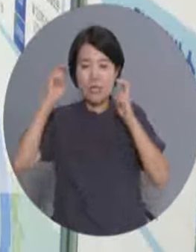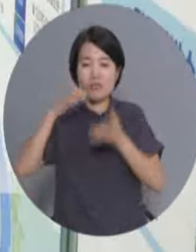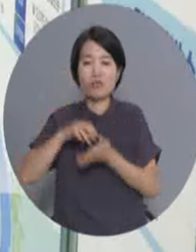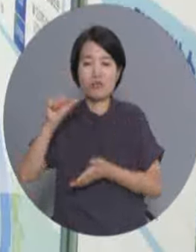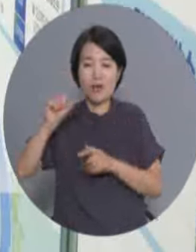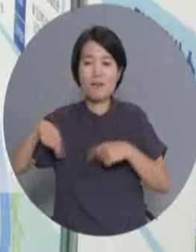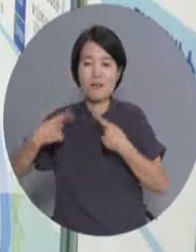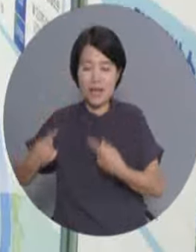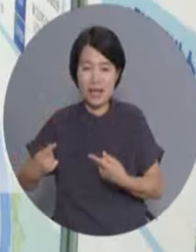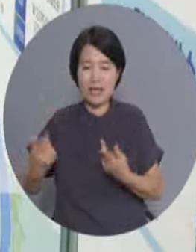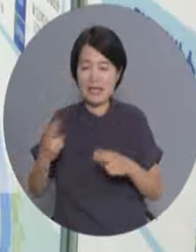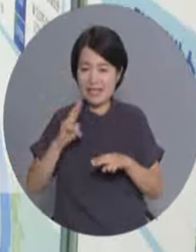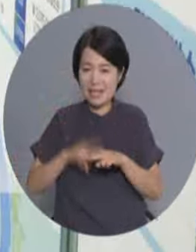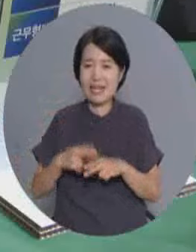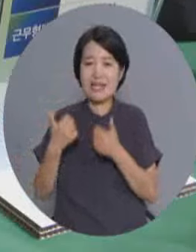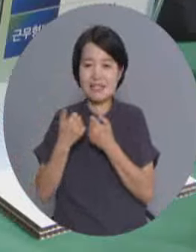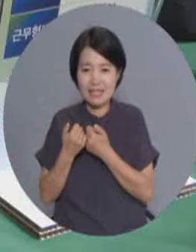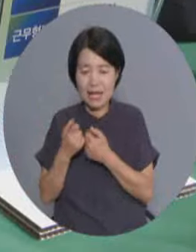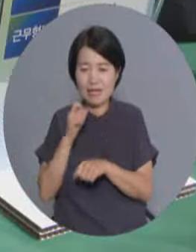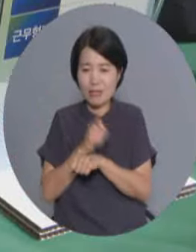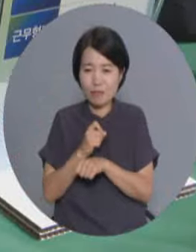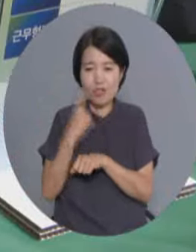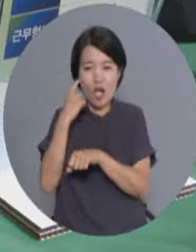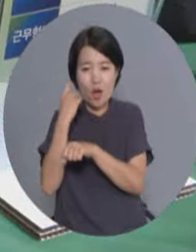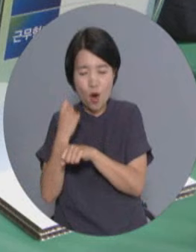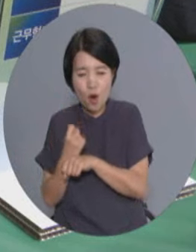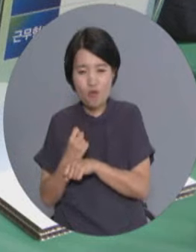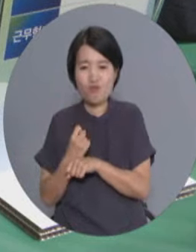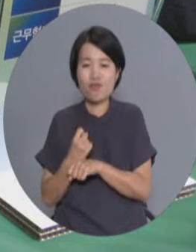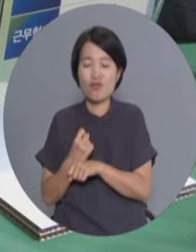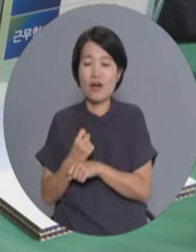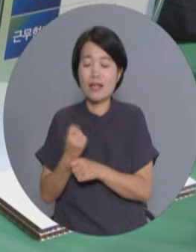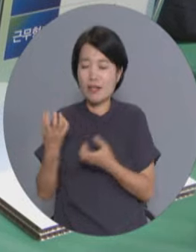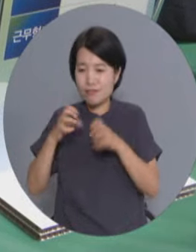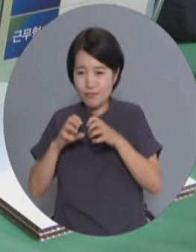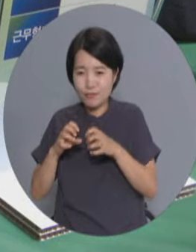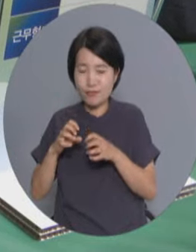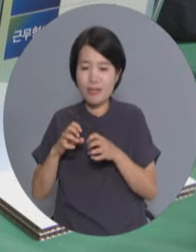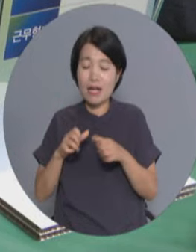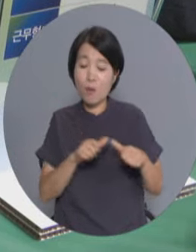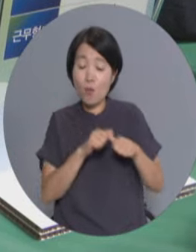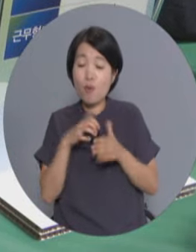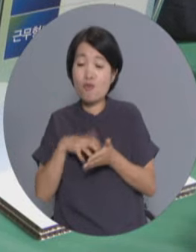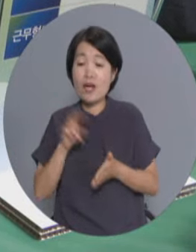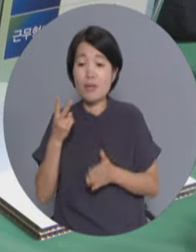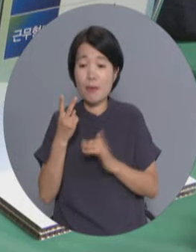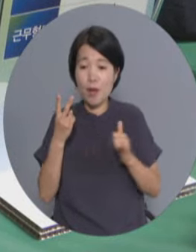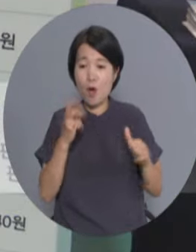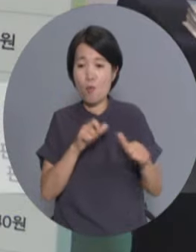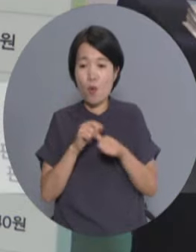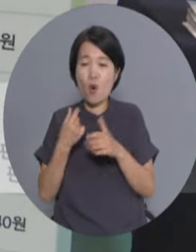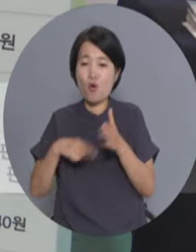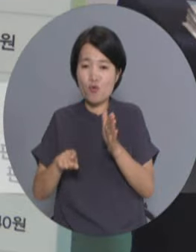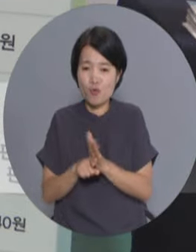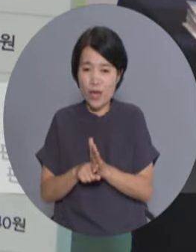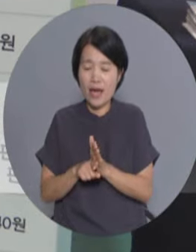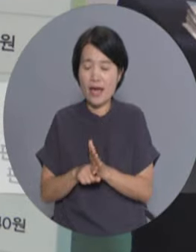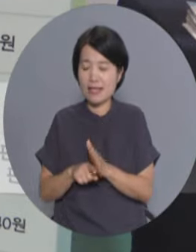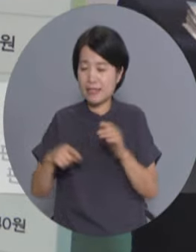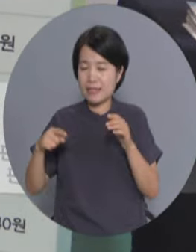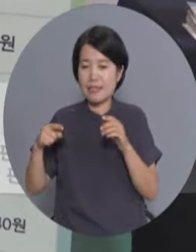일자리 홍보와 상담을 비롯해 사무직과 연구원, 생산직 등 200여 명의 인재를 채용하기 위한 현장